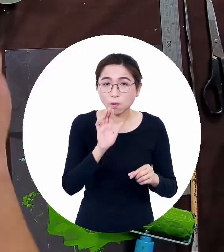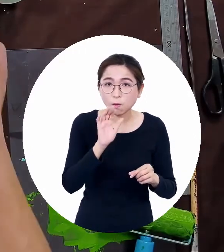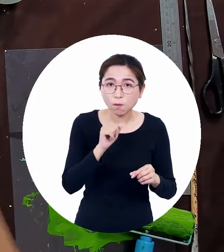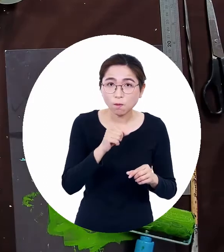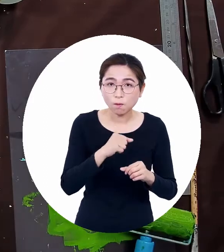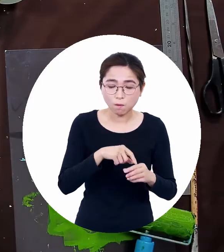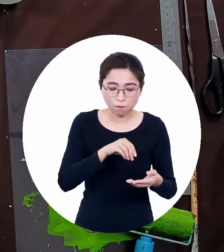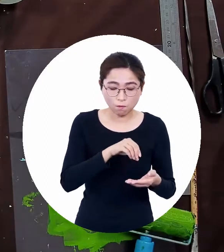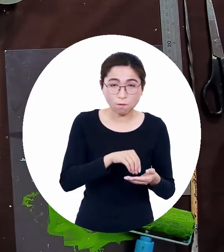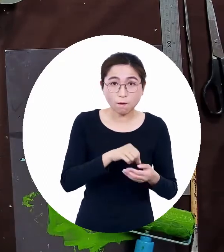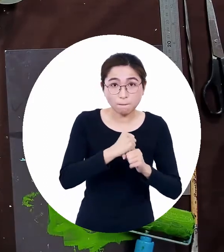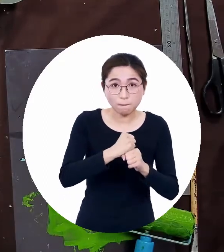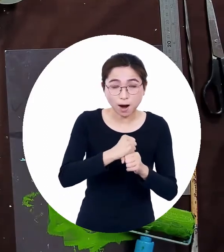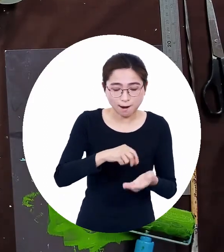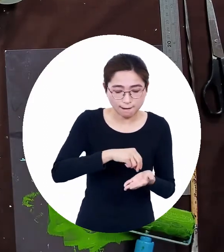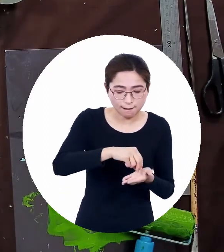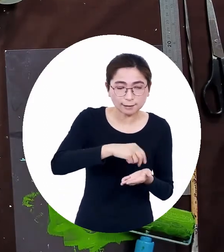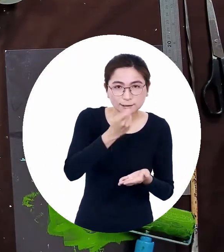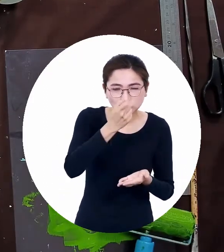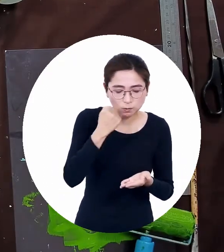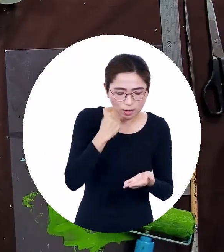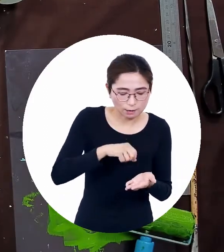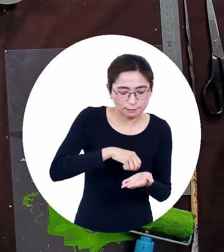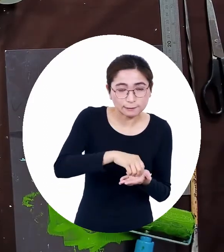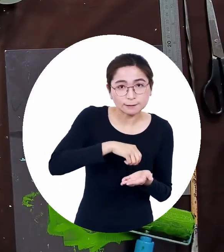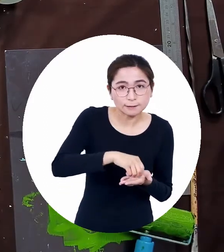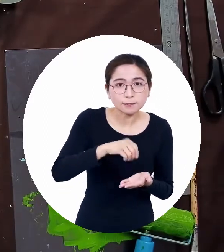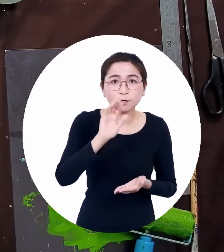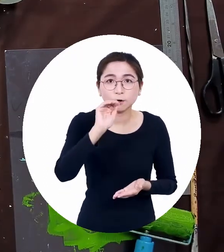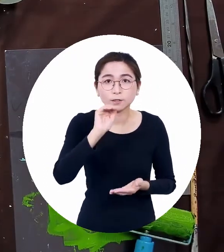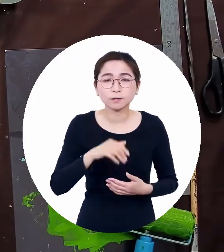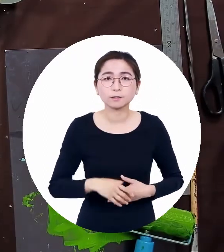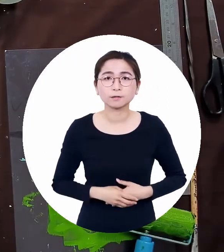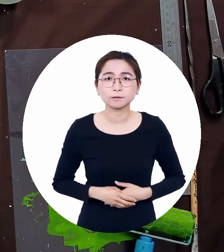咁咪可以用戳印仔啦，用個馬鈿少少壓力落去都已經夠。